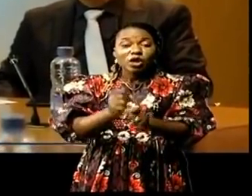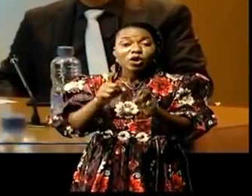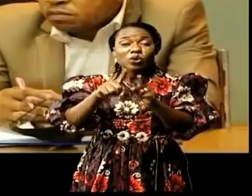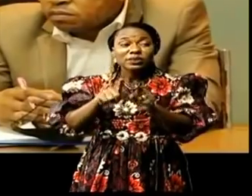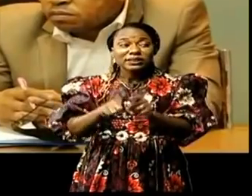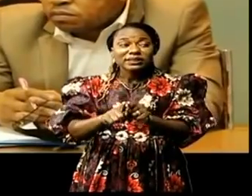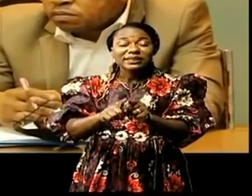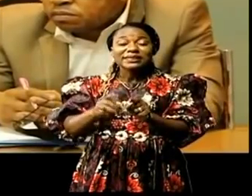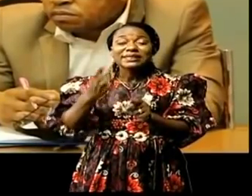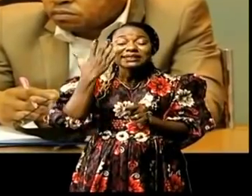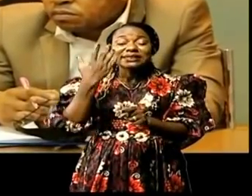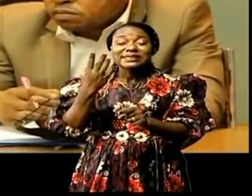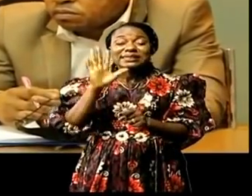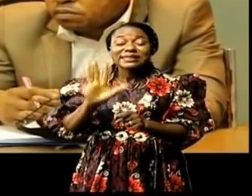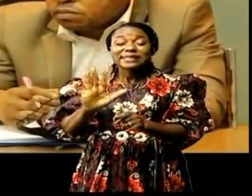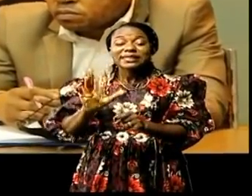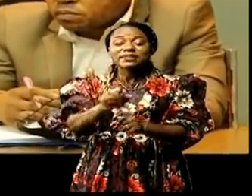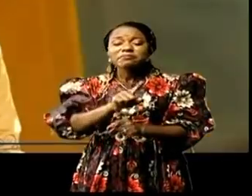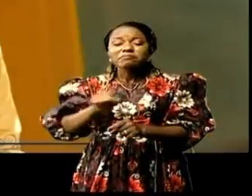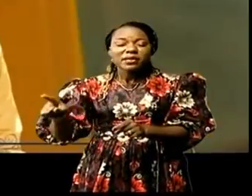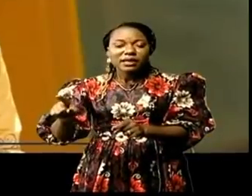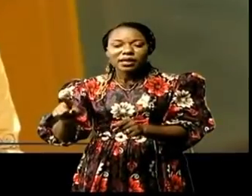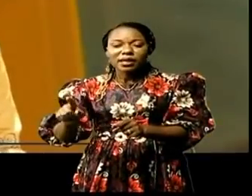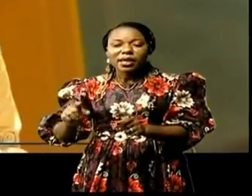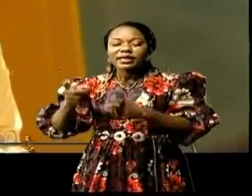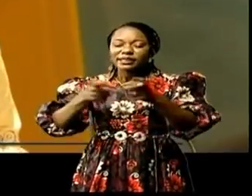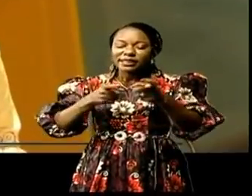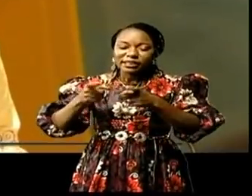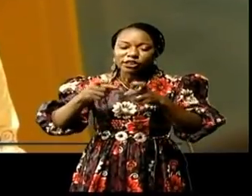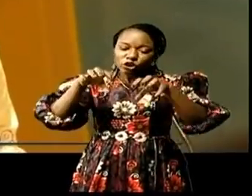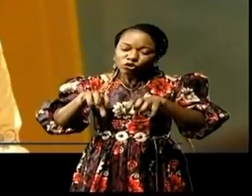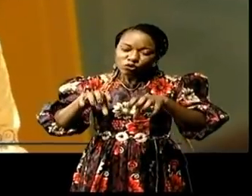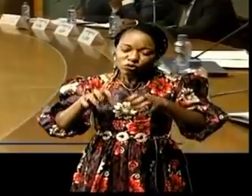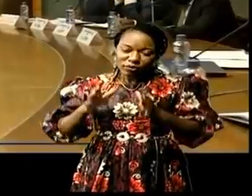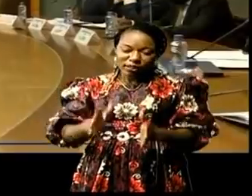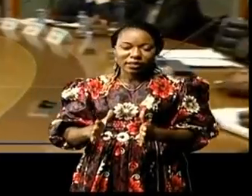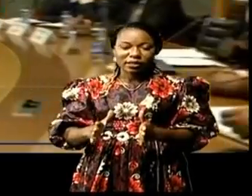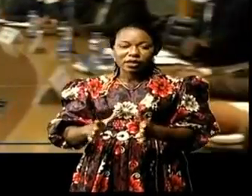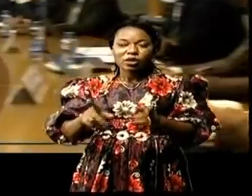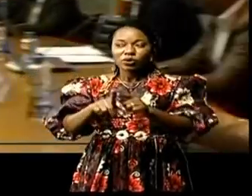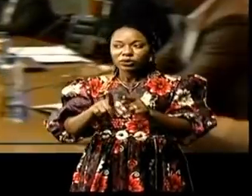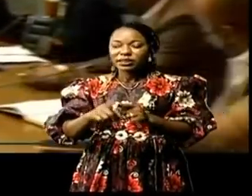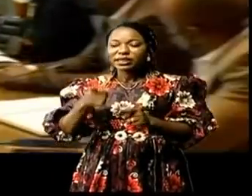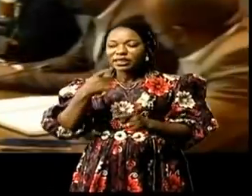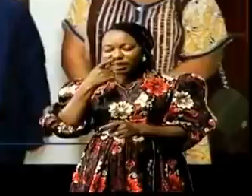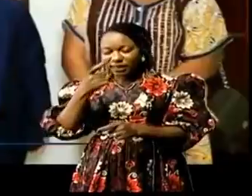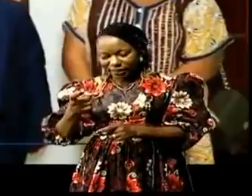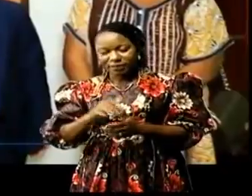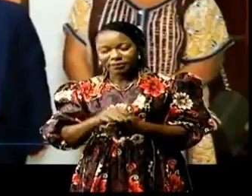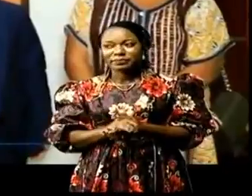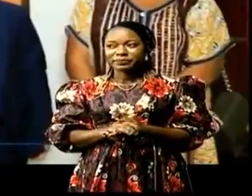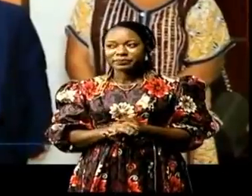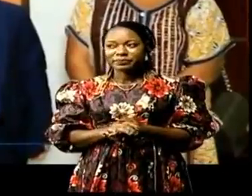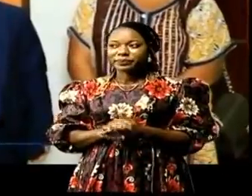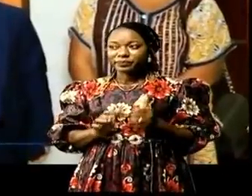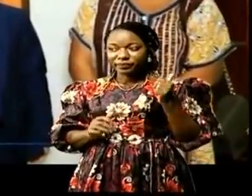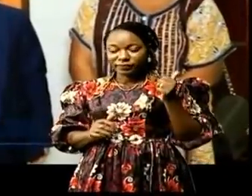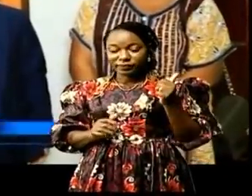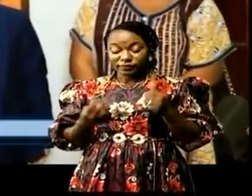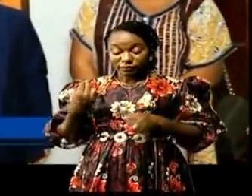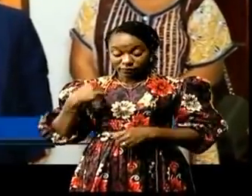nationaux et 1566 par les expatriés, en témoignent les DGA de la Sicomine. Nous faisons de notre mieux